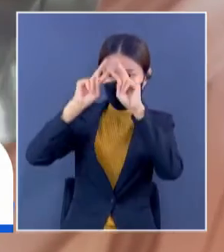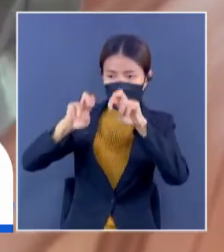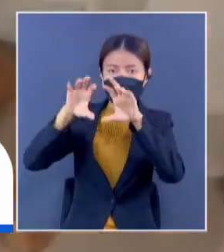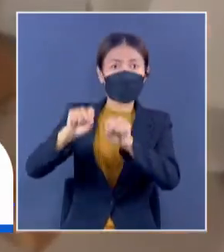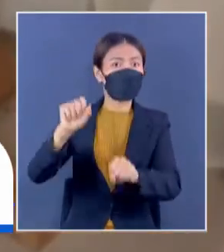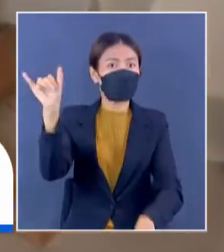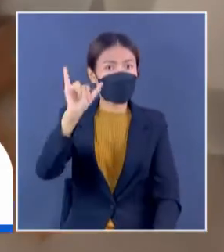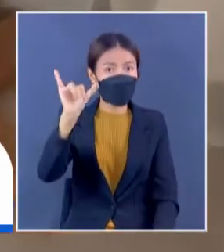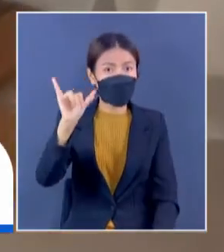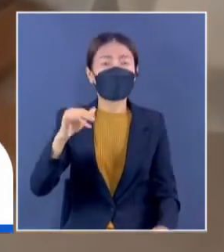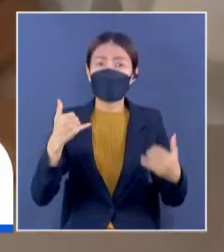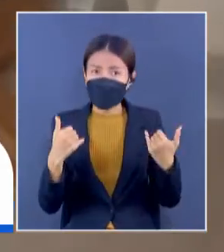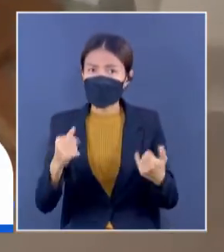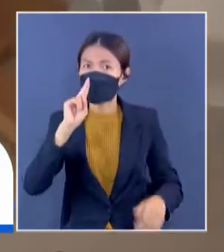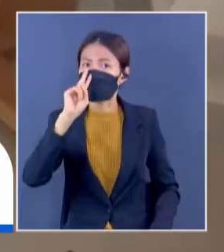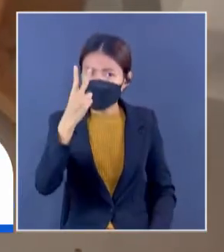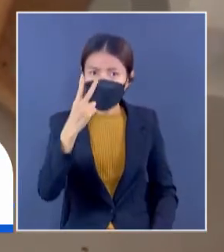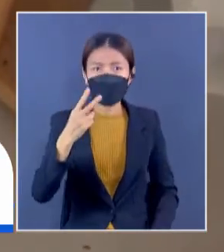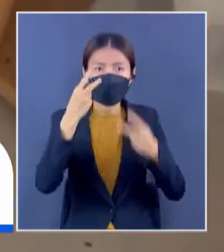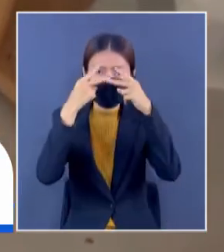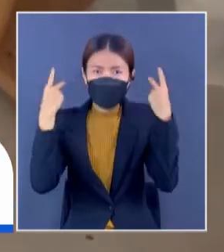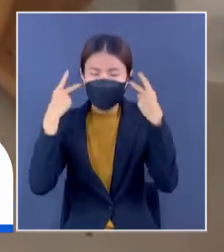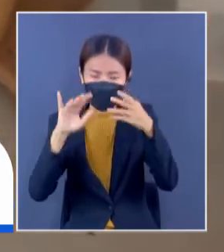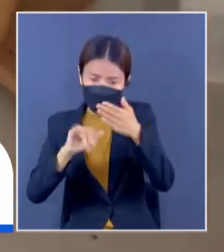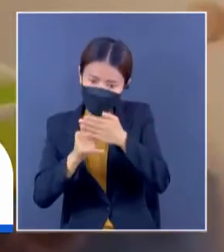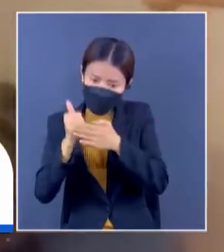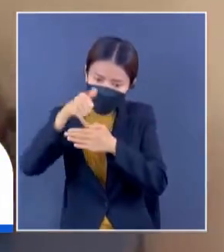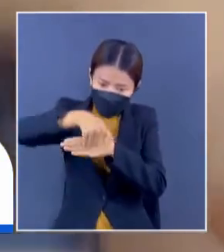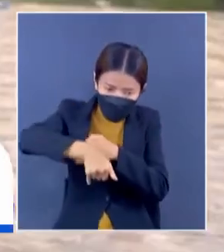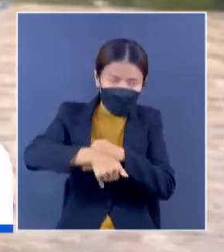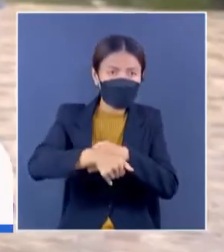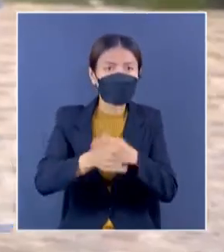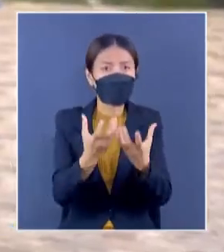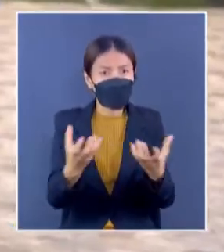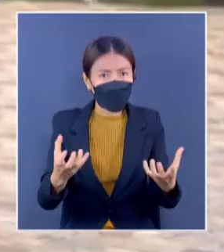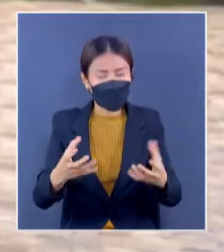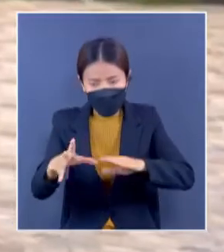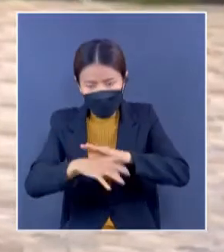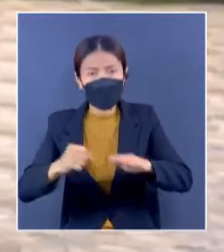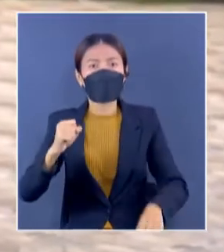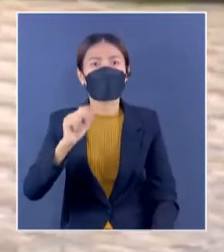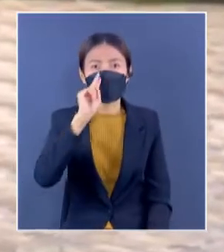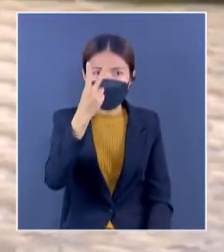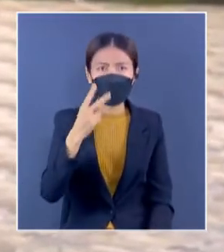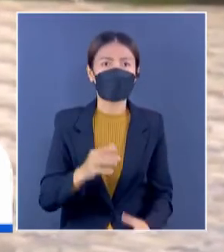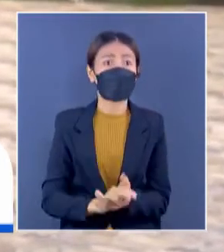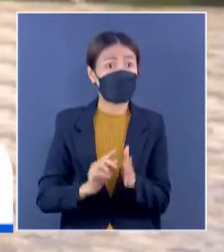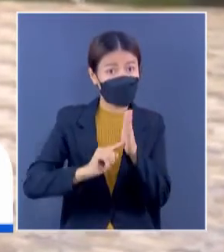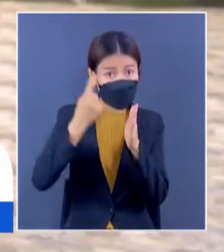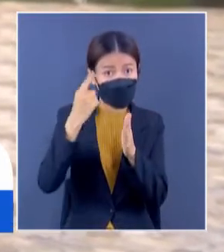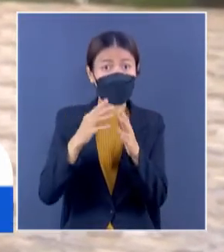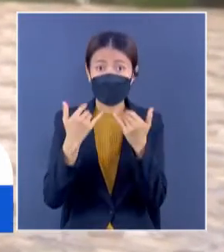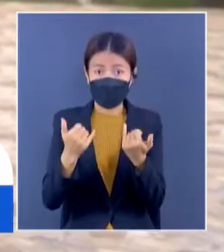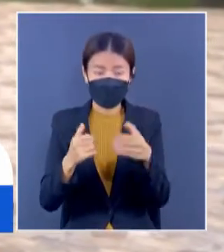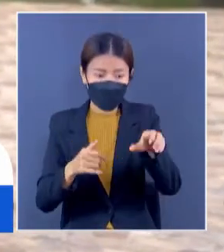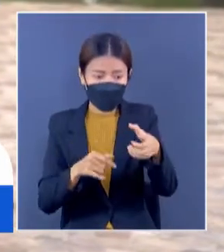นมาถึงเหตุการณ์ในครั้งนี้โจรกลับมาก่อเหตุซ้ำอีกค่ะ แรกเนี่ยลายนิ้วมือที่ตรวจแล้วอ่ะ